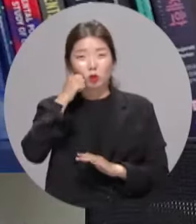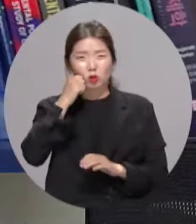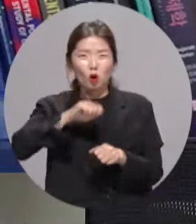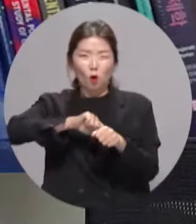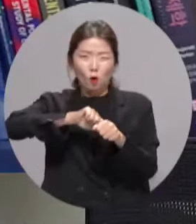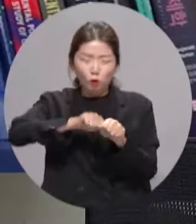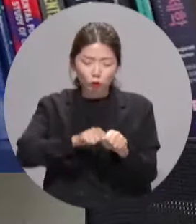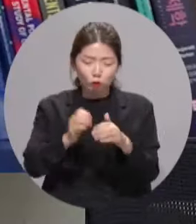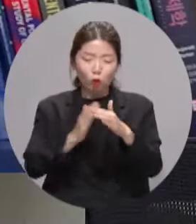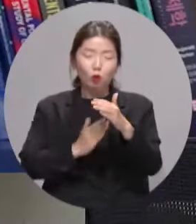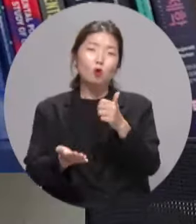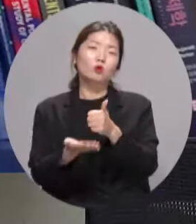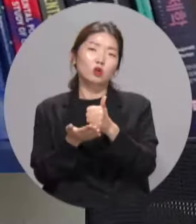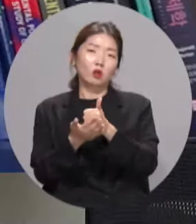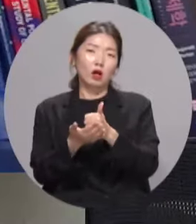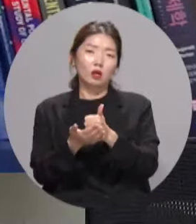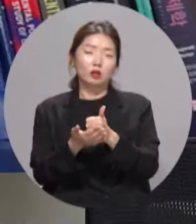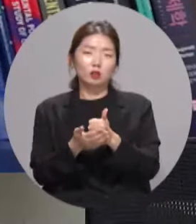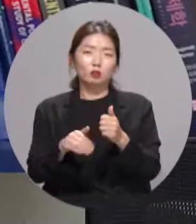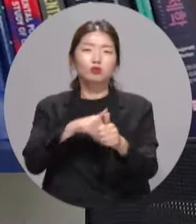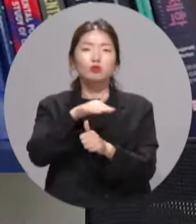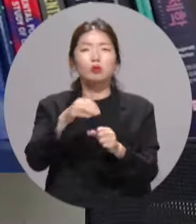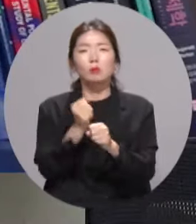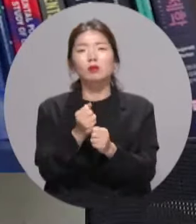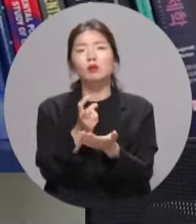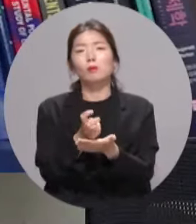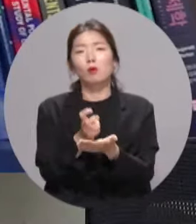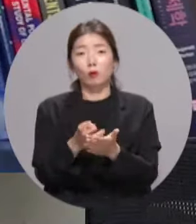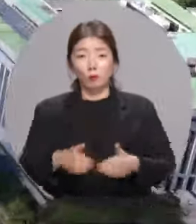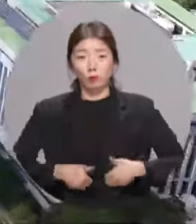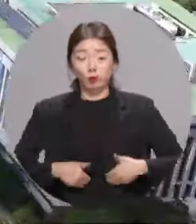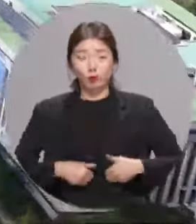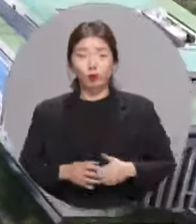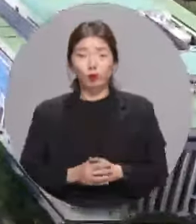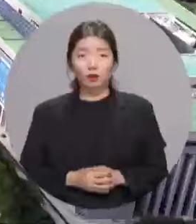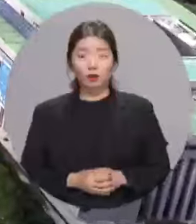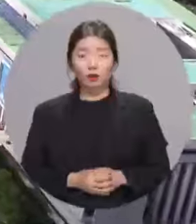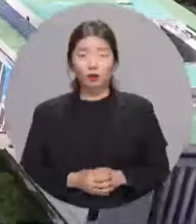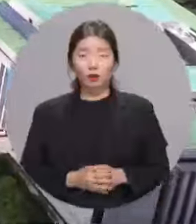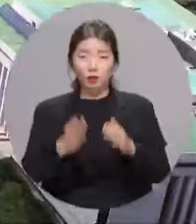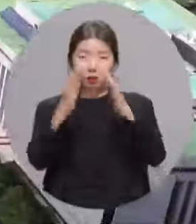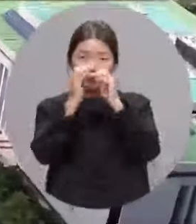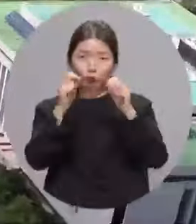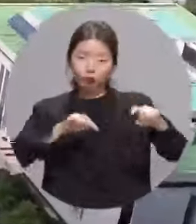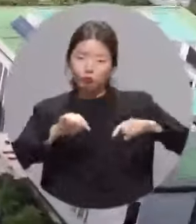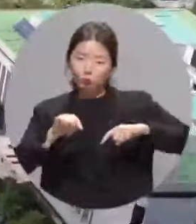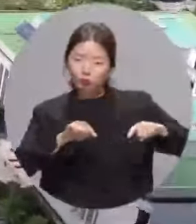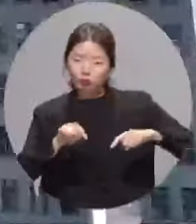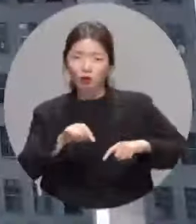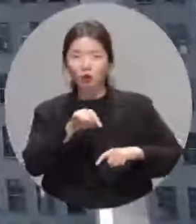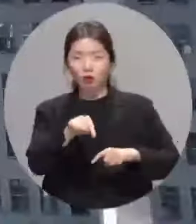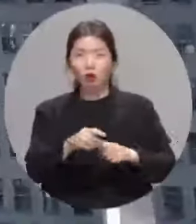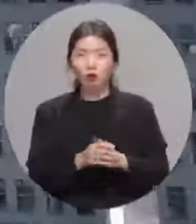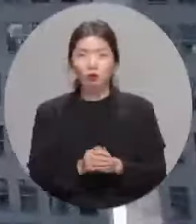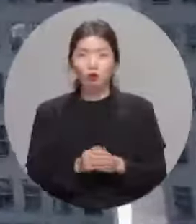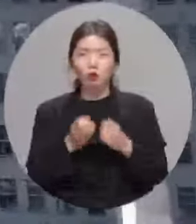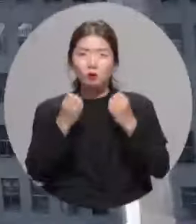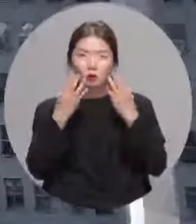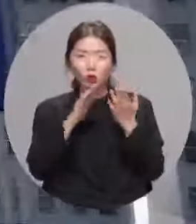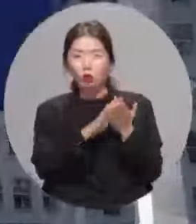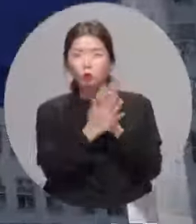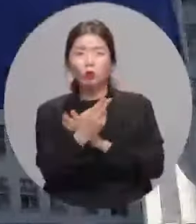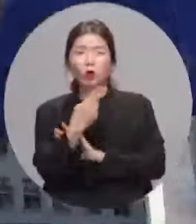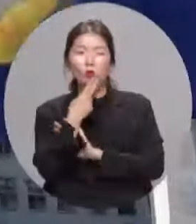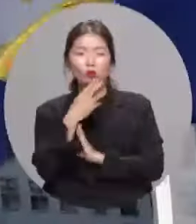강제적으로라도 공천을 할 수밖에 없게 만드는 그런 제도가 필요하지 않나 싶어요. 전북 정치가 언제까지 새로운 변화